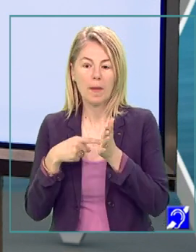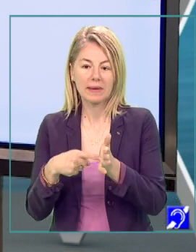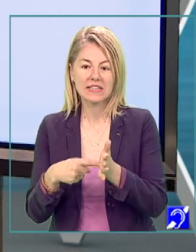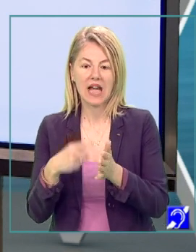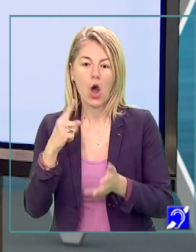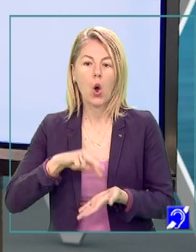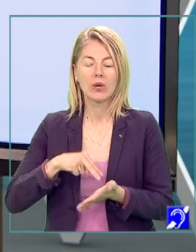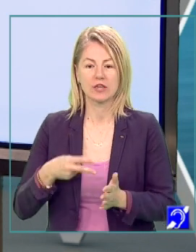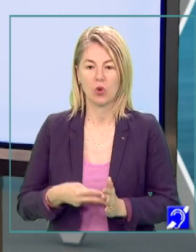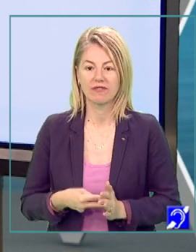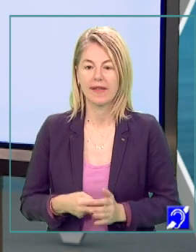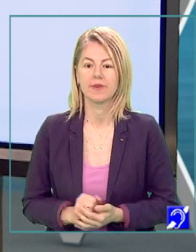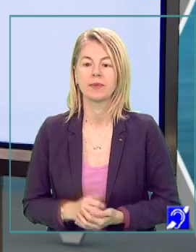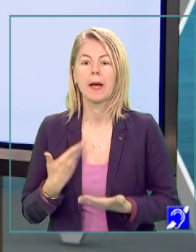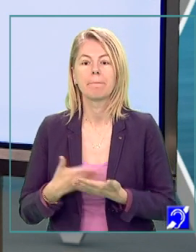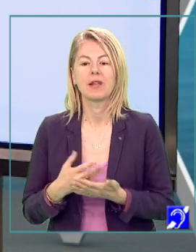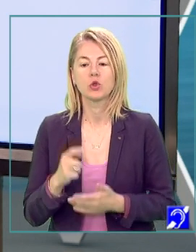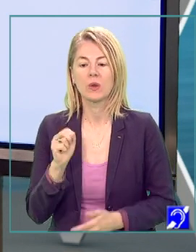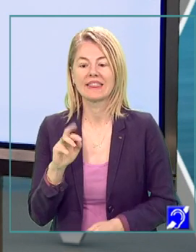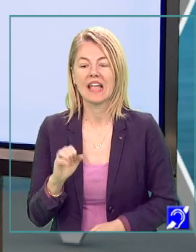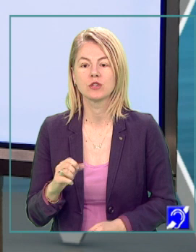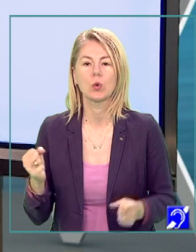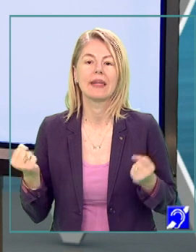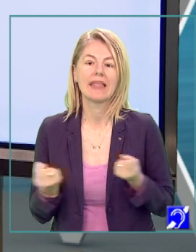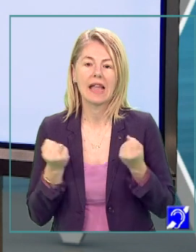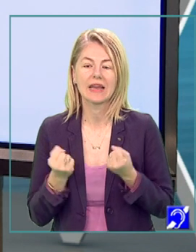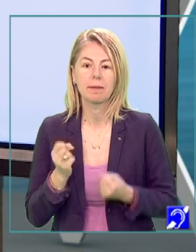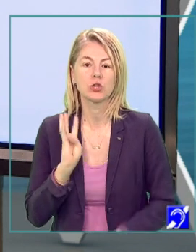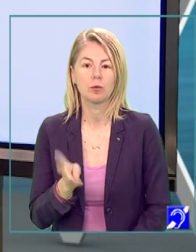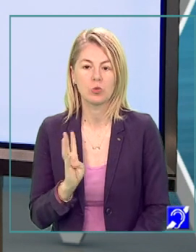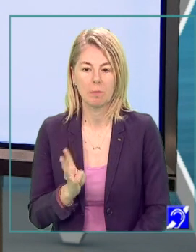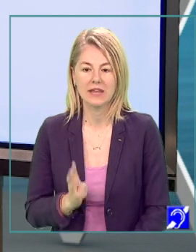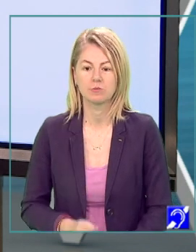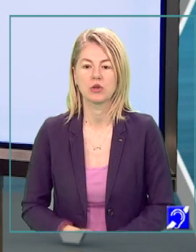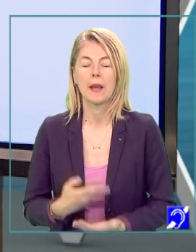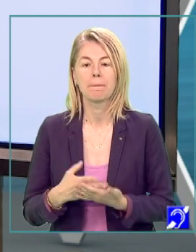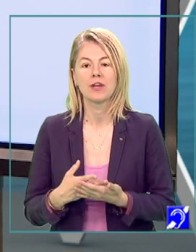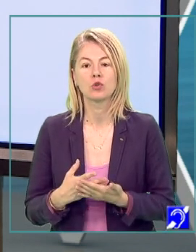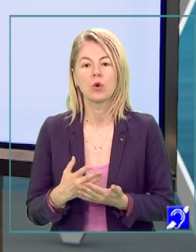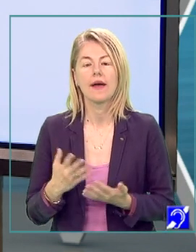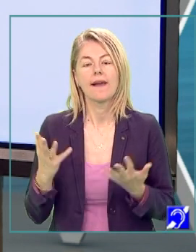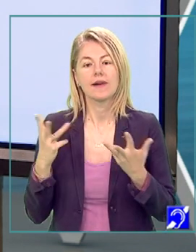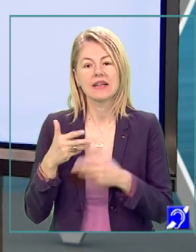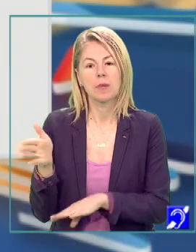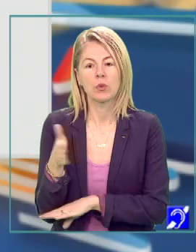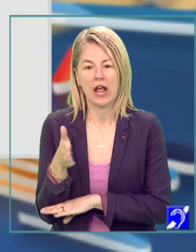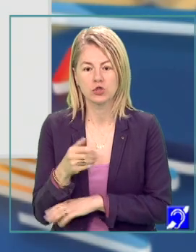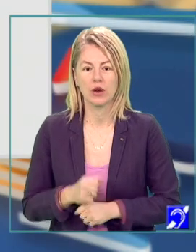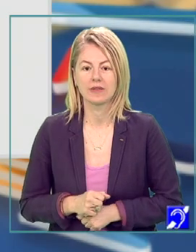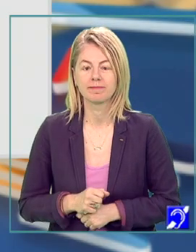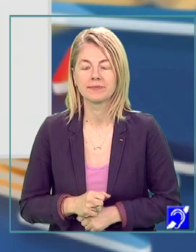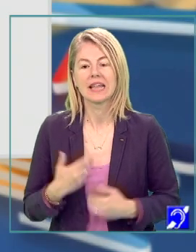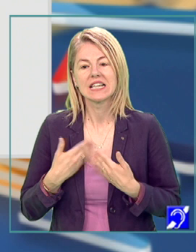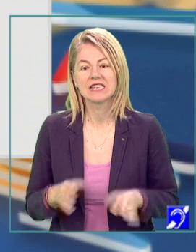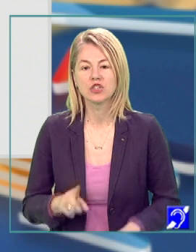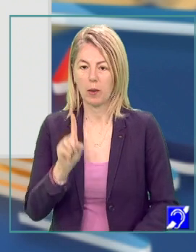o rezolvare pentru testul de antrenament numărul 14 pentru evaluarea națională. Să